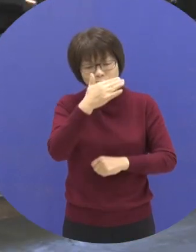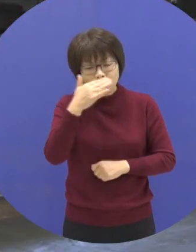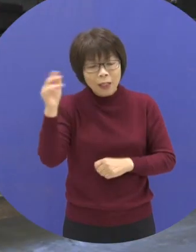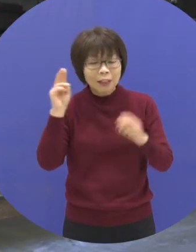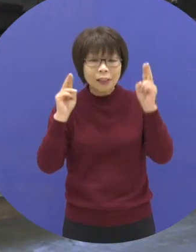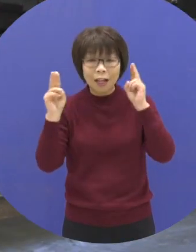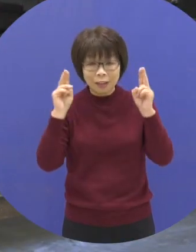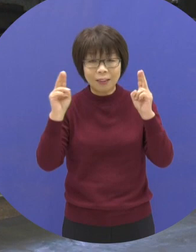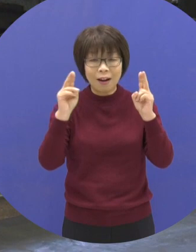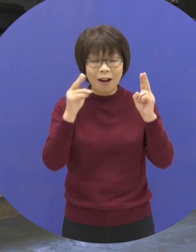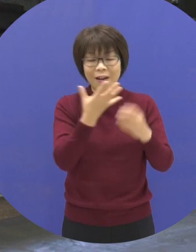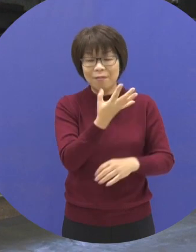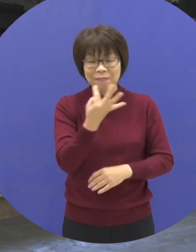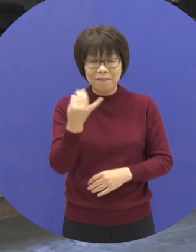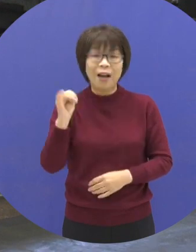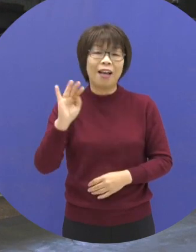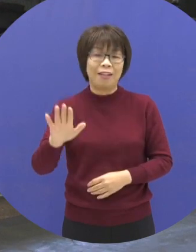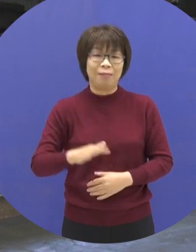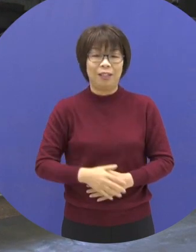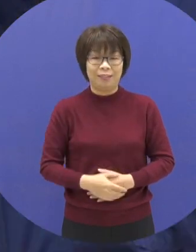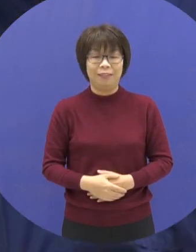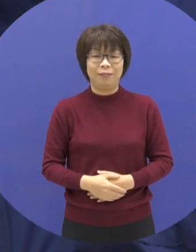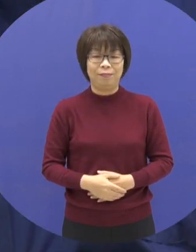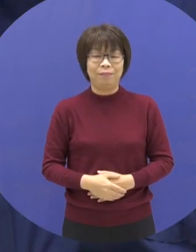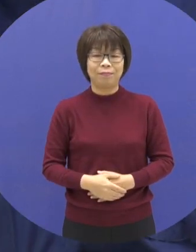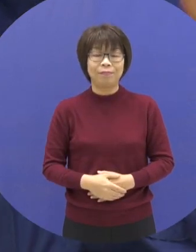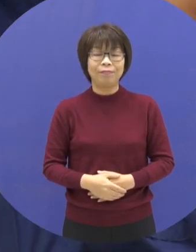素晴らしい費用がたくさんあります